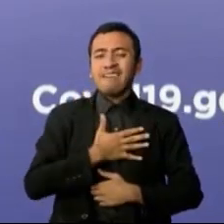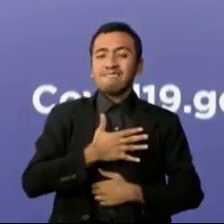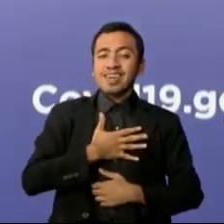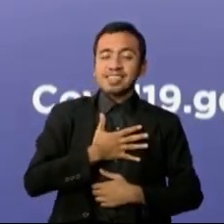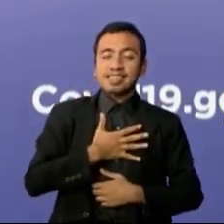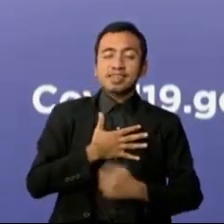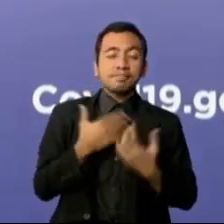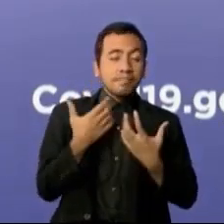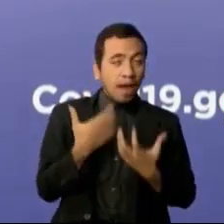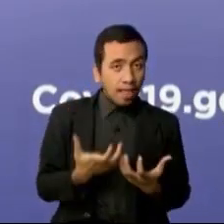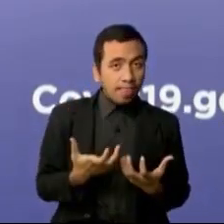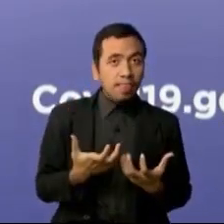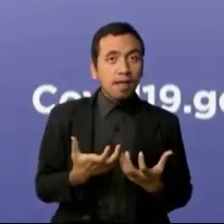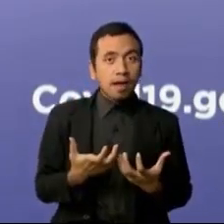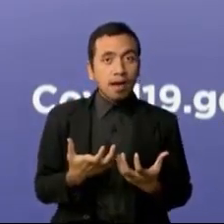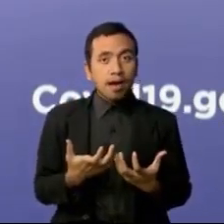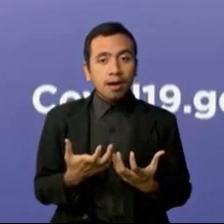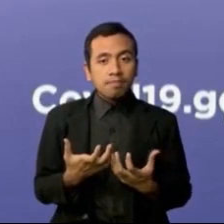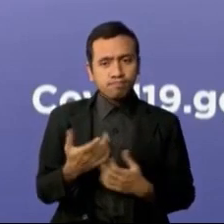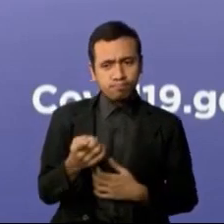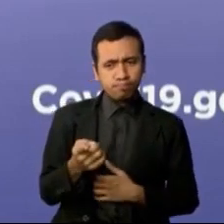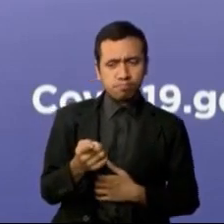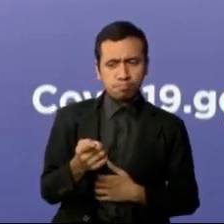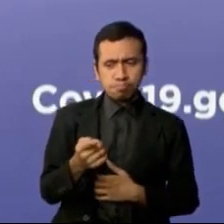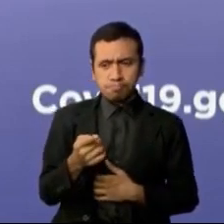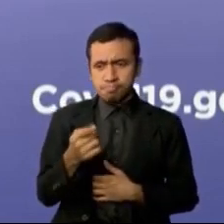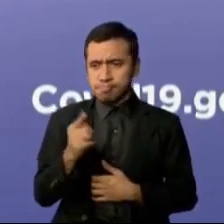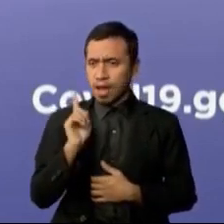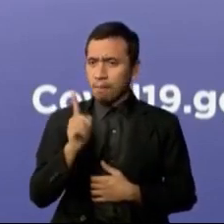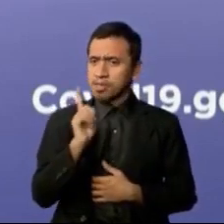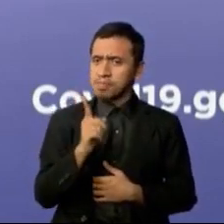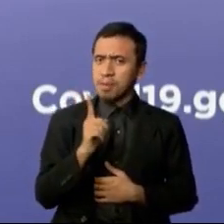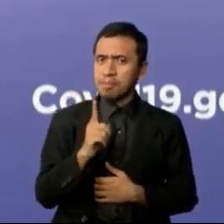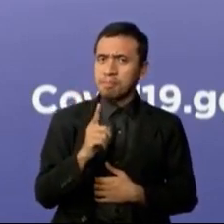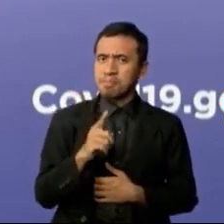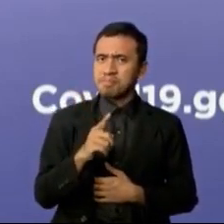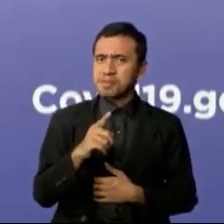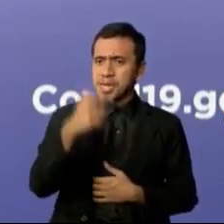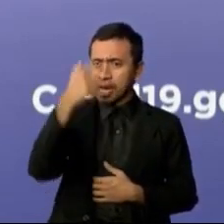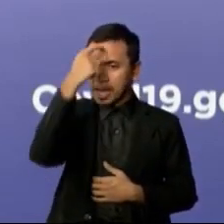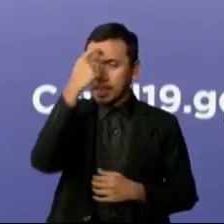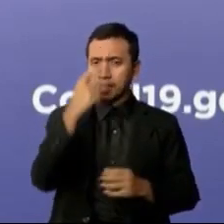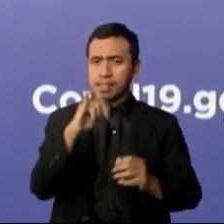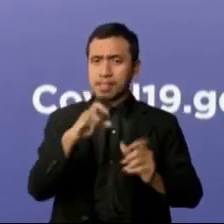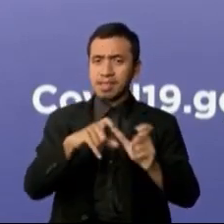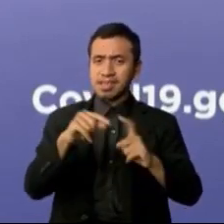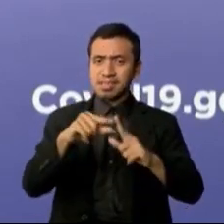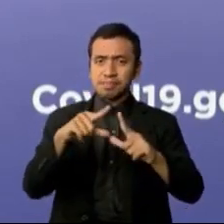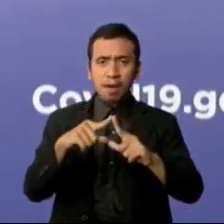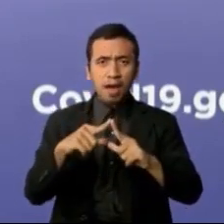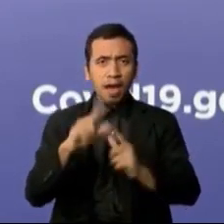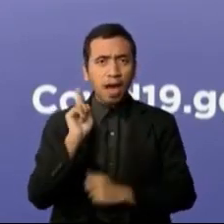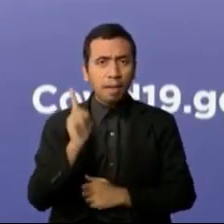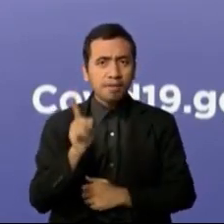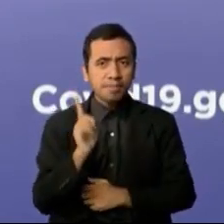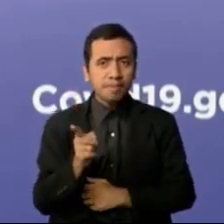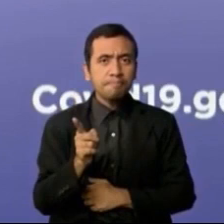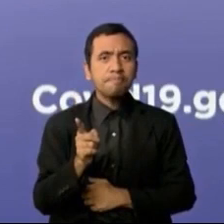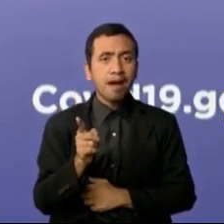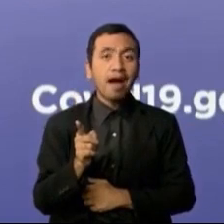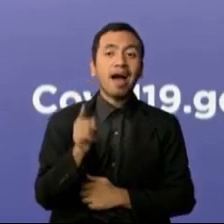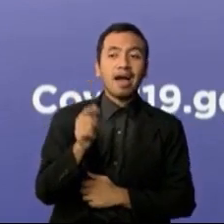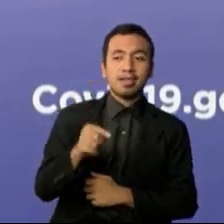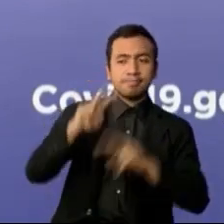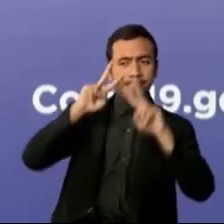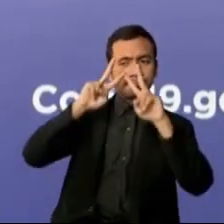dan tidak kita ketemukan penyebabnya secara spesifik yang meyakinkan bahwa ini bukan penyakit